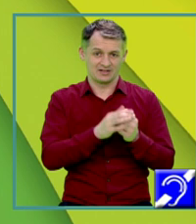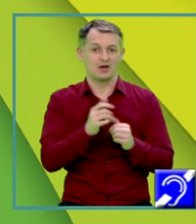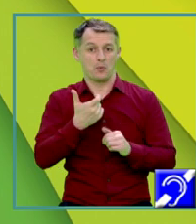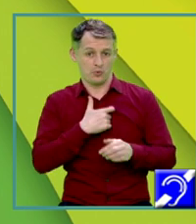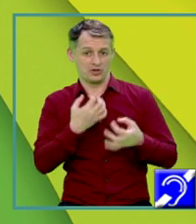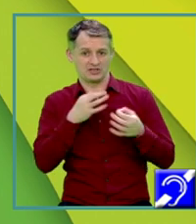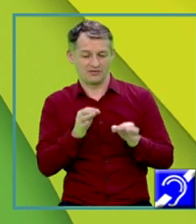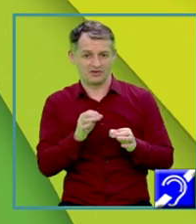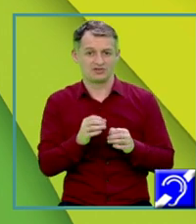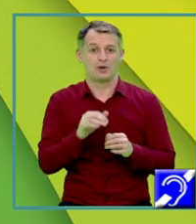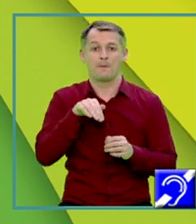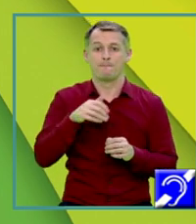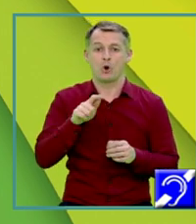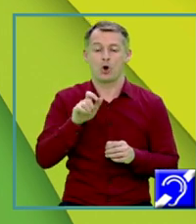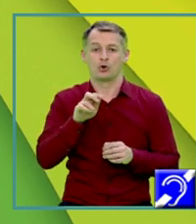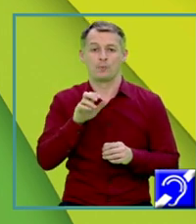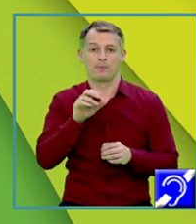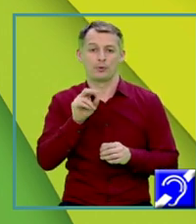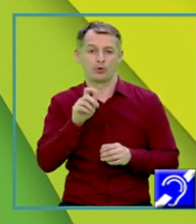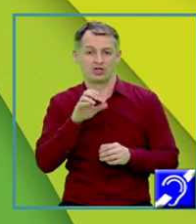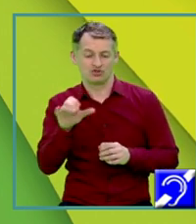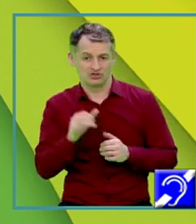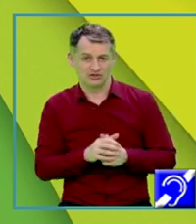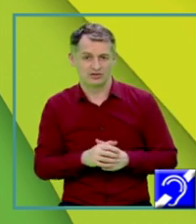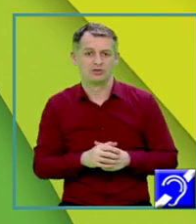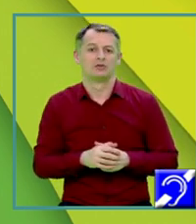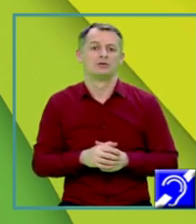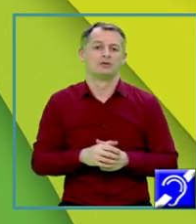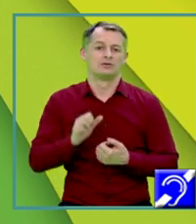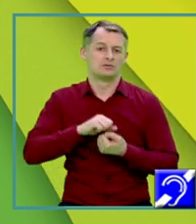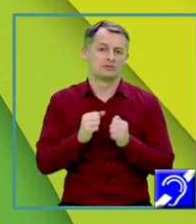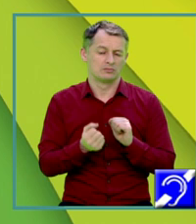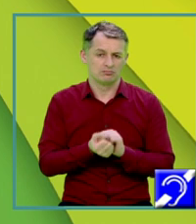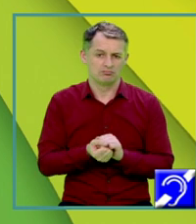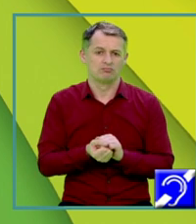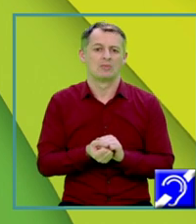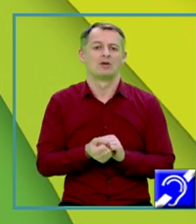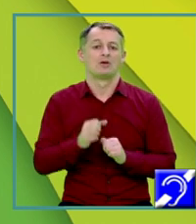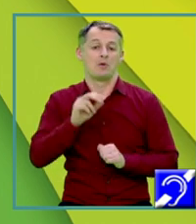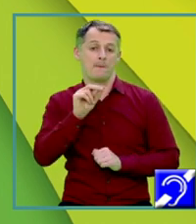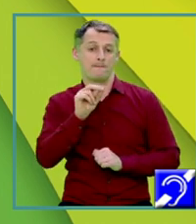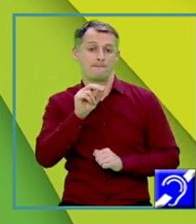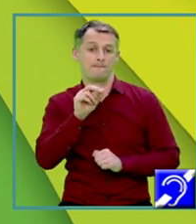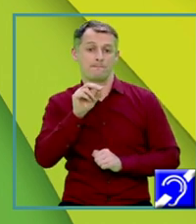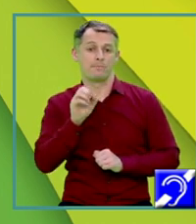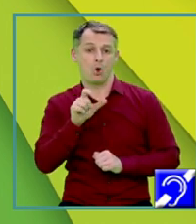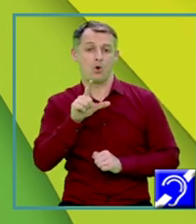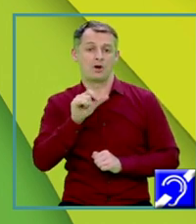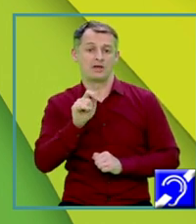acizi monoprotici, cum este acidul clorhidric, acidul cianhidric sau acidul azotic, sau